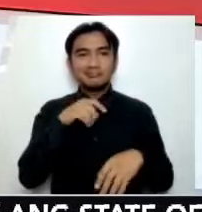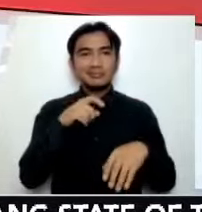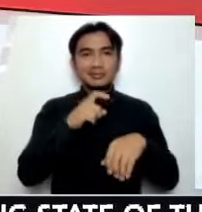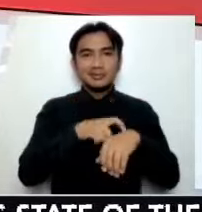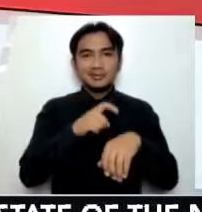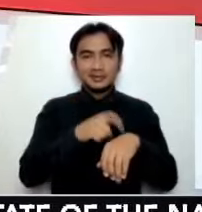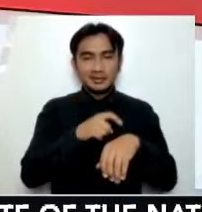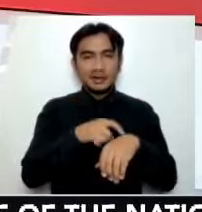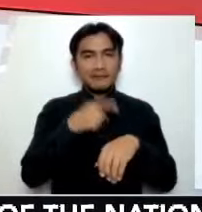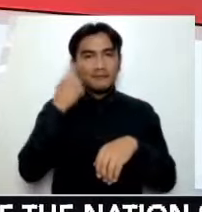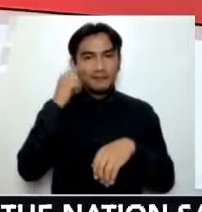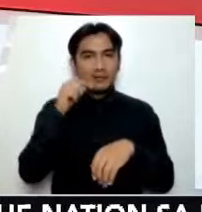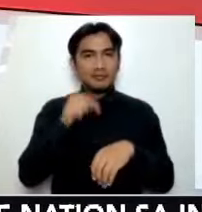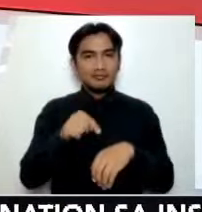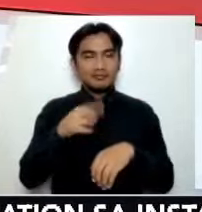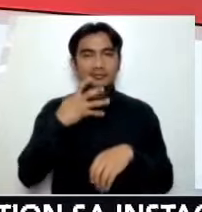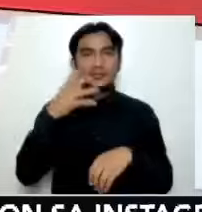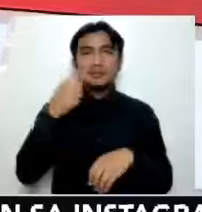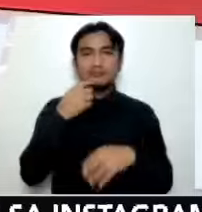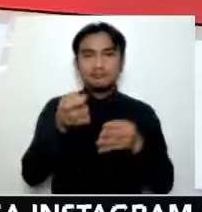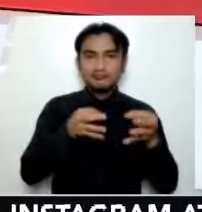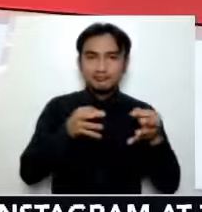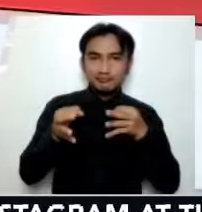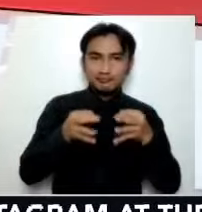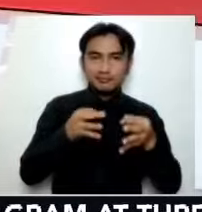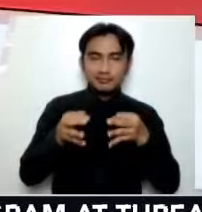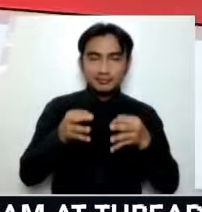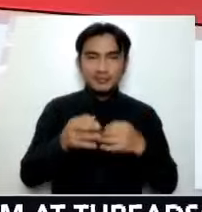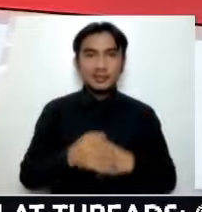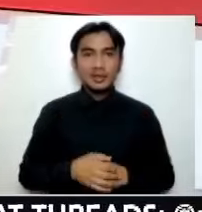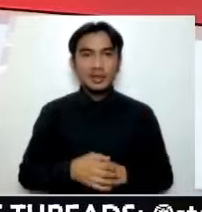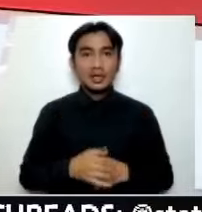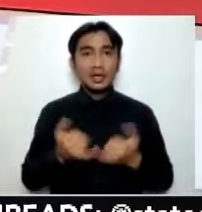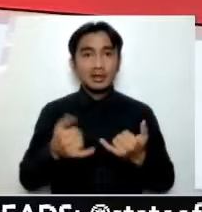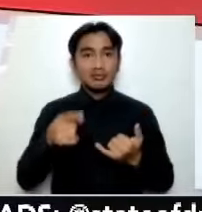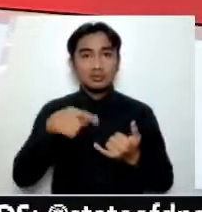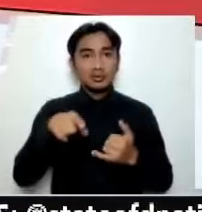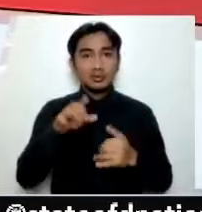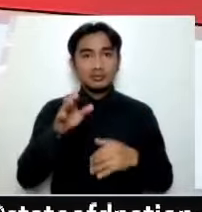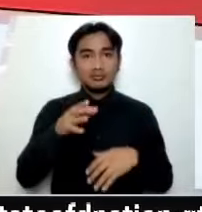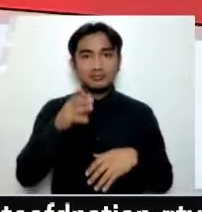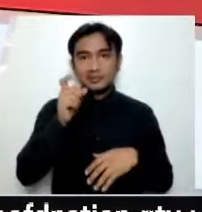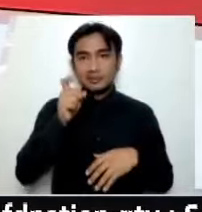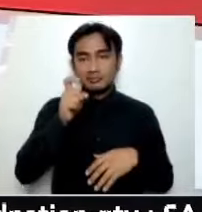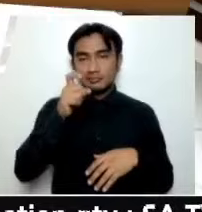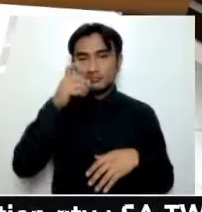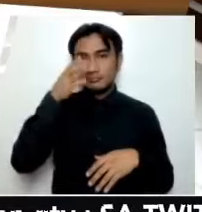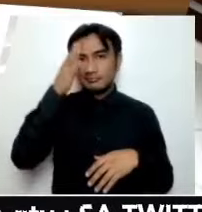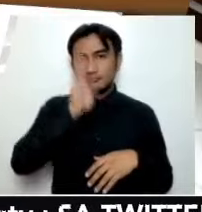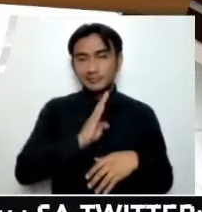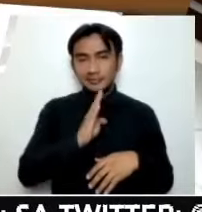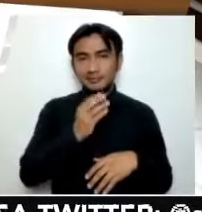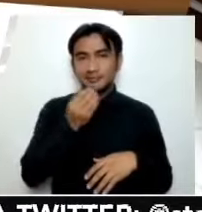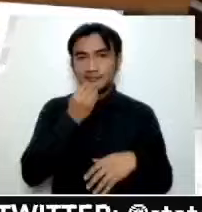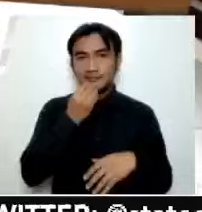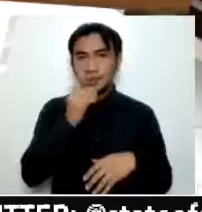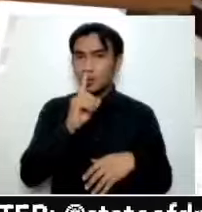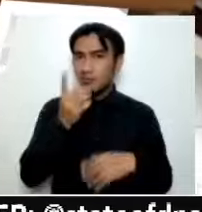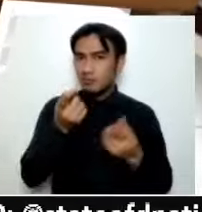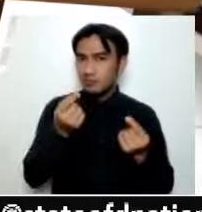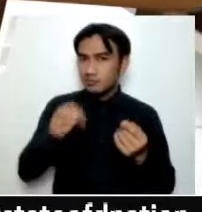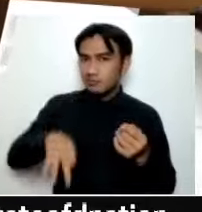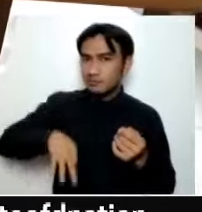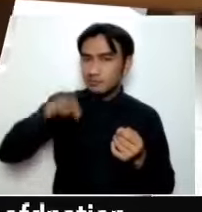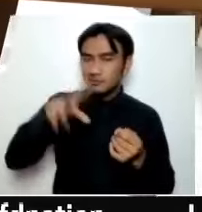disease control and prevention kaya para iwas panis sa pagkain narito ang ilang tips una ilagay sa